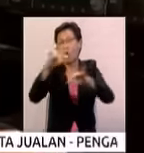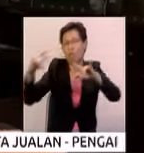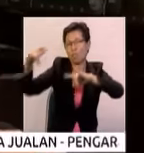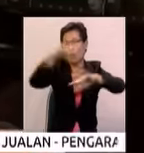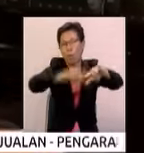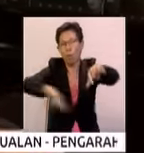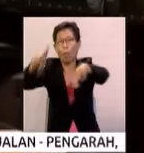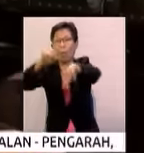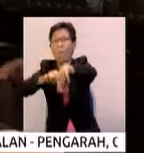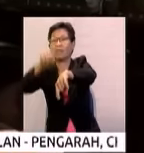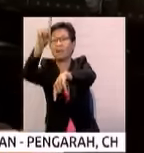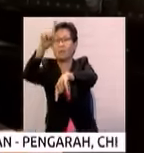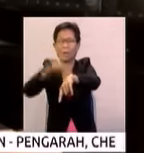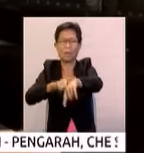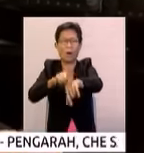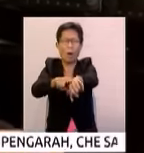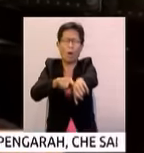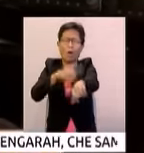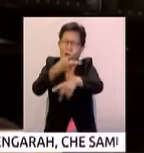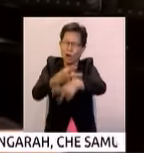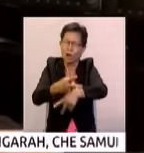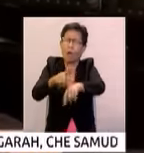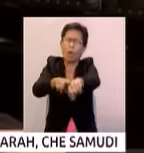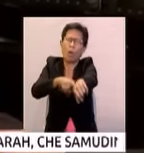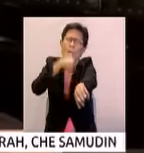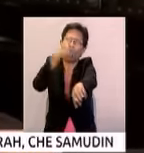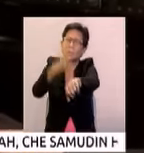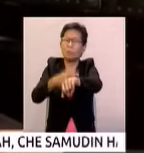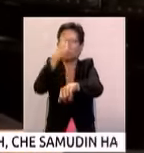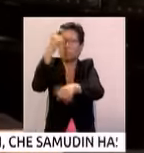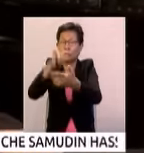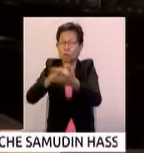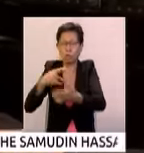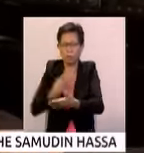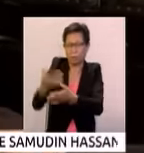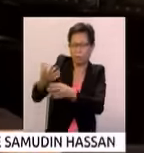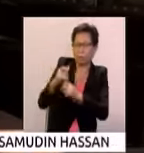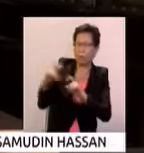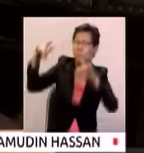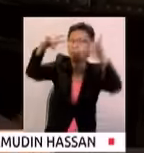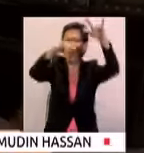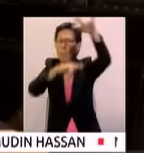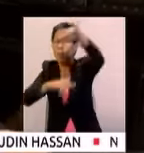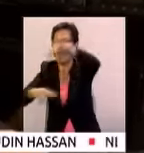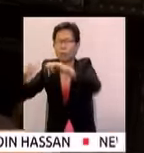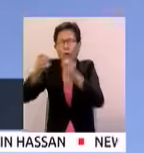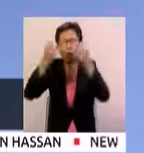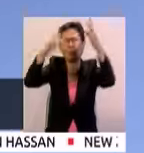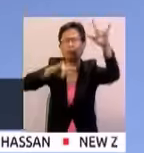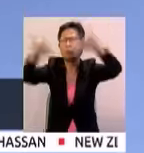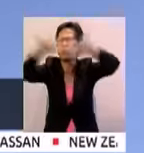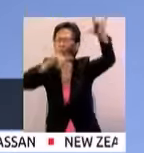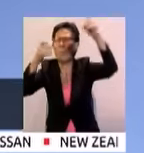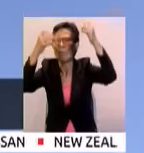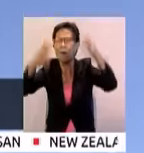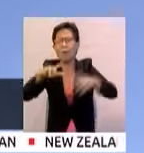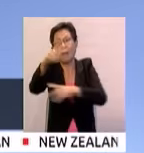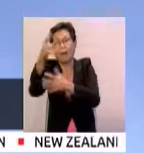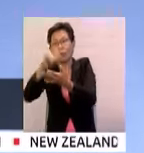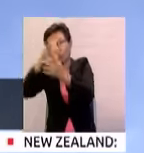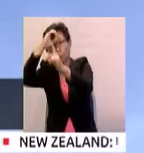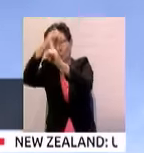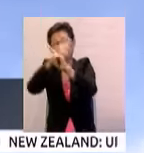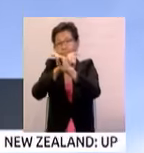at one time in a very long period. Itulah antara sebab-sebab utama kita dapat menerbangkan pesawat ini dengan banyak. Selain untuk